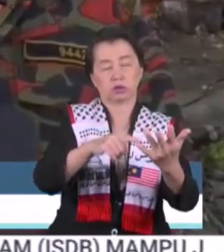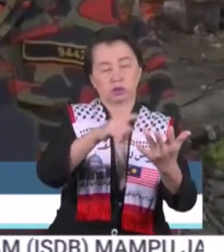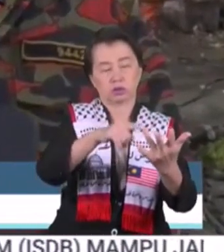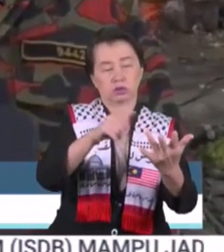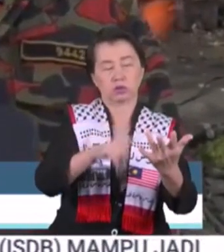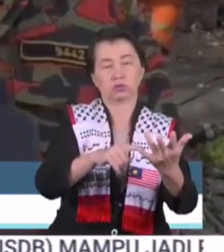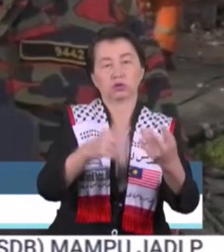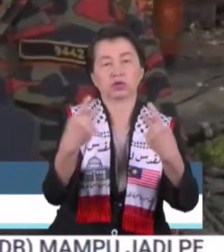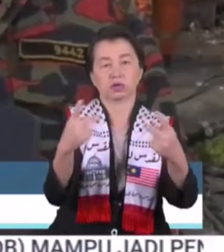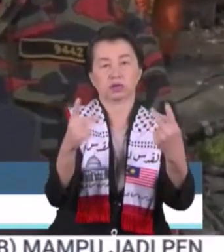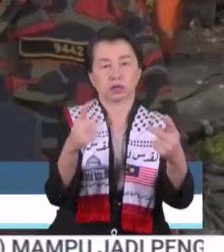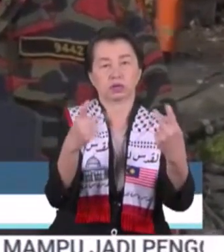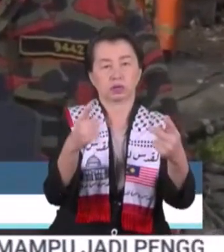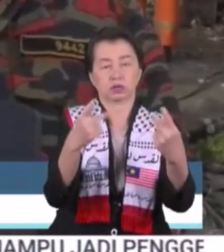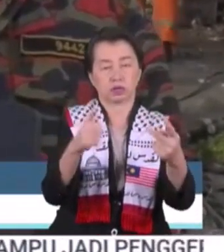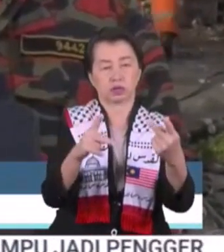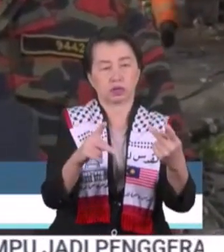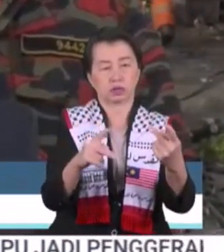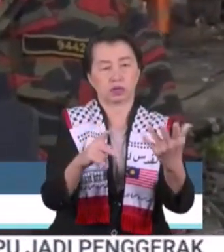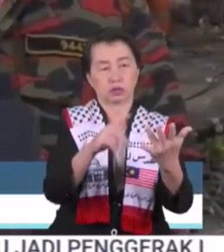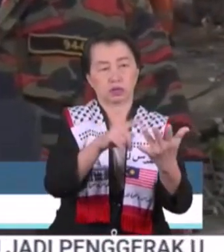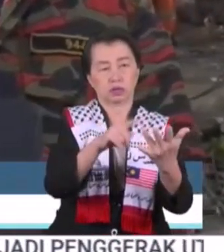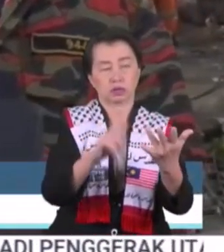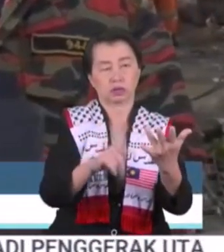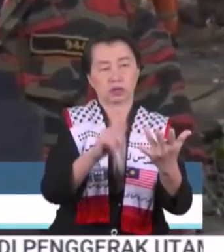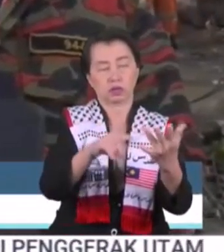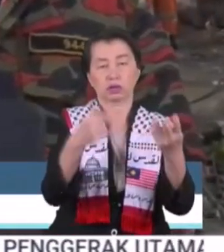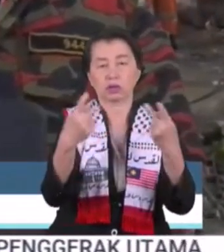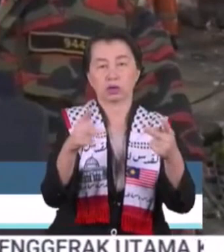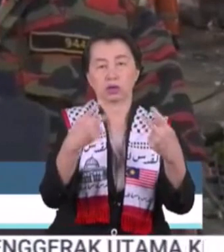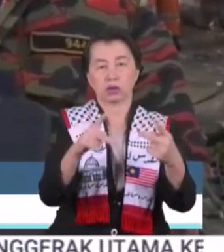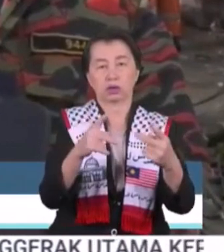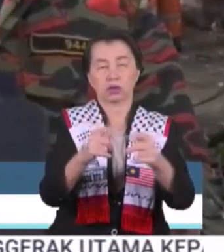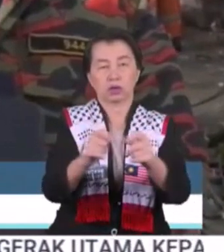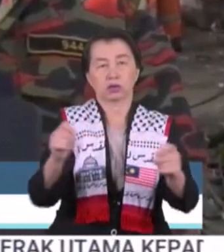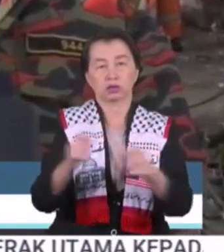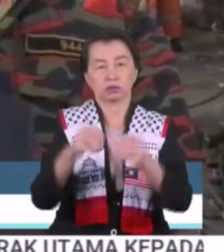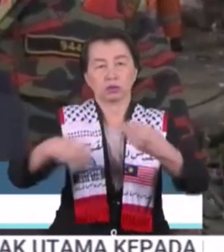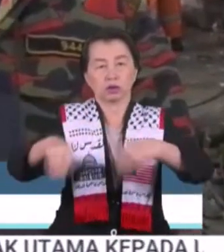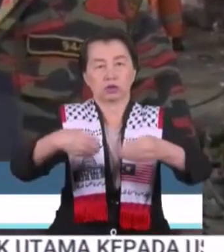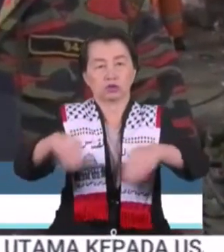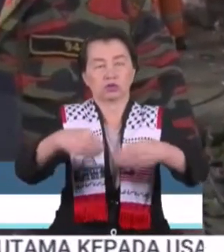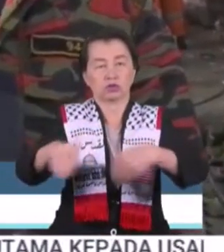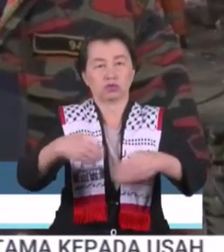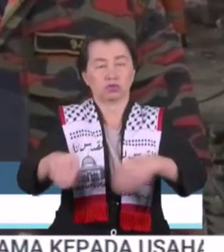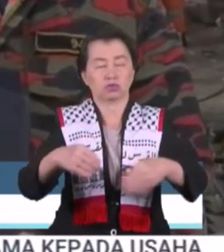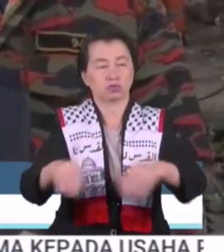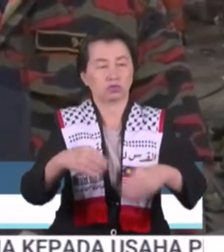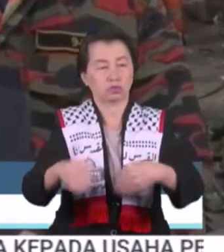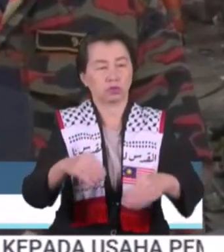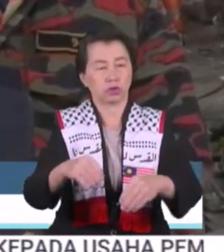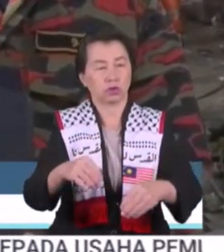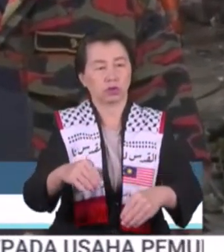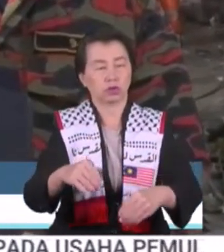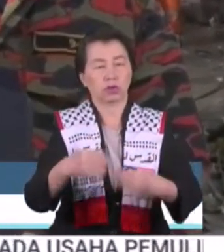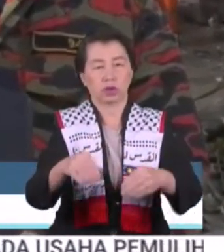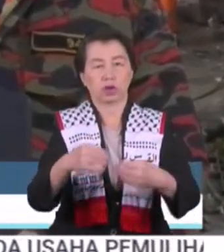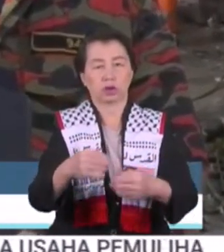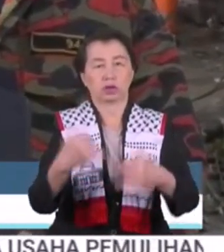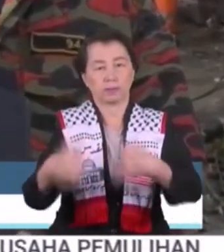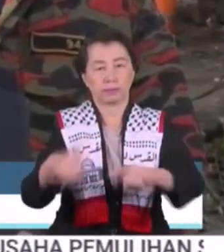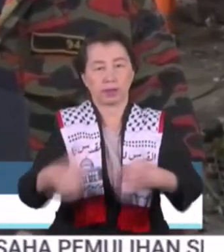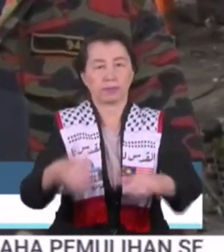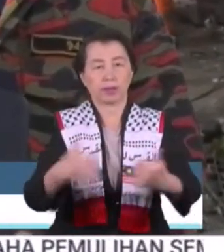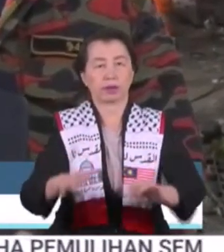dan dua pintu rumah kedai yang dijadikan tempat menjual vape dan alat-alat